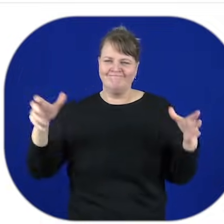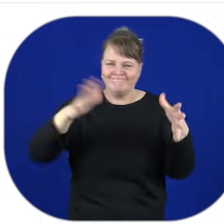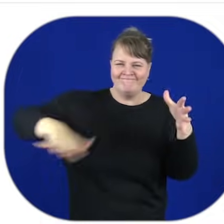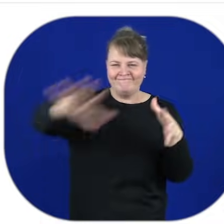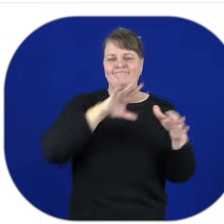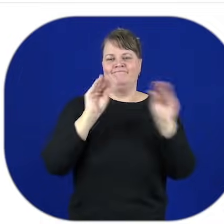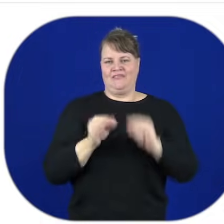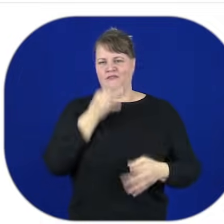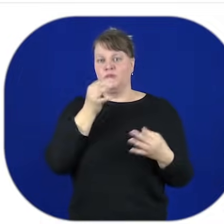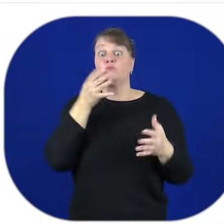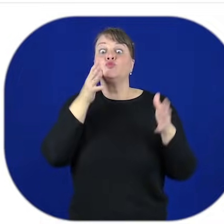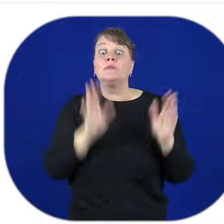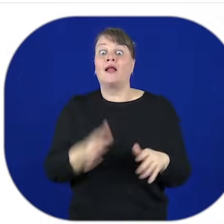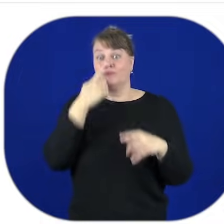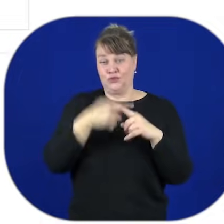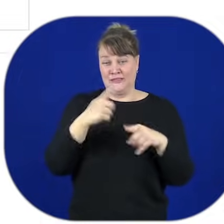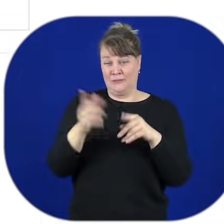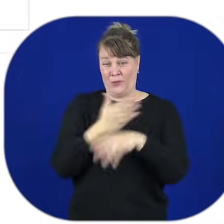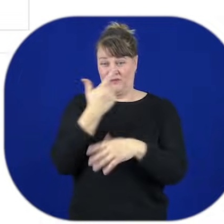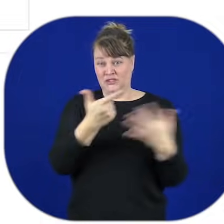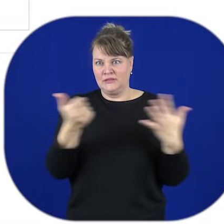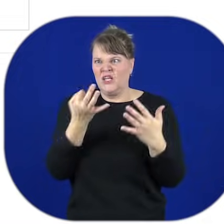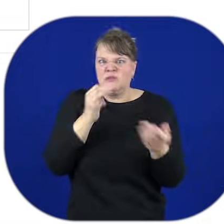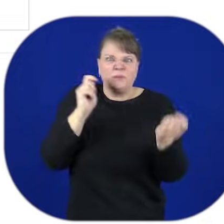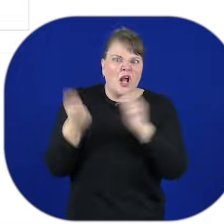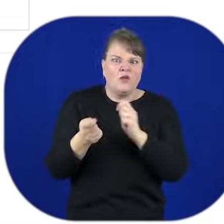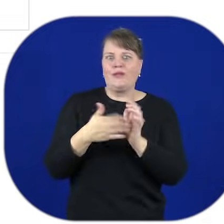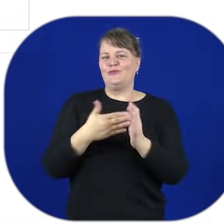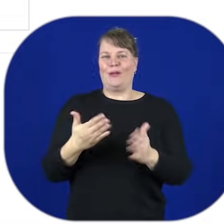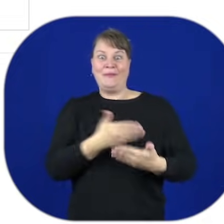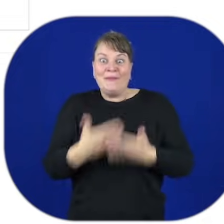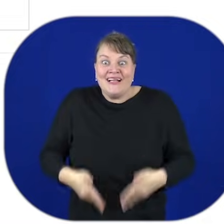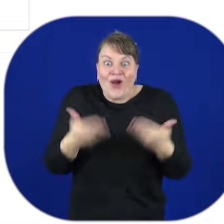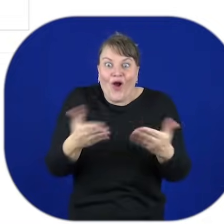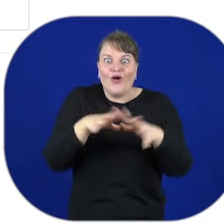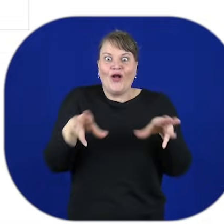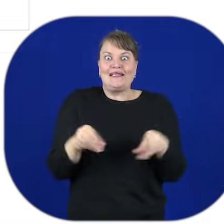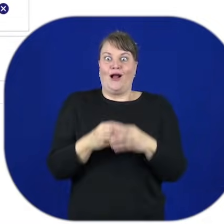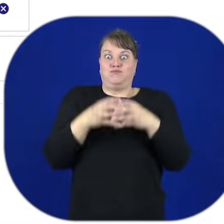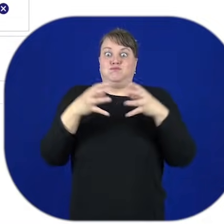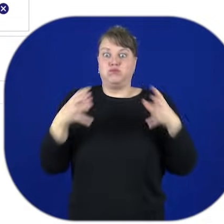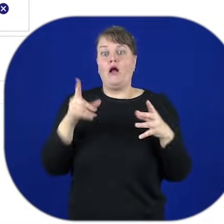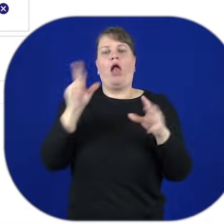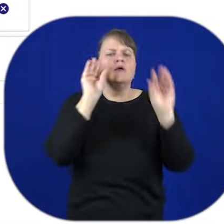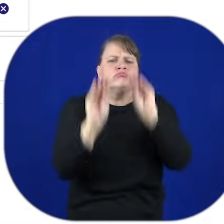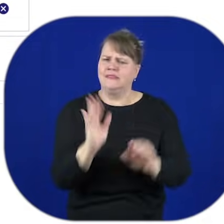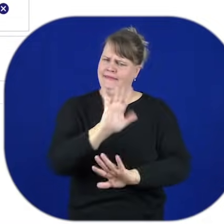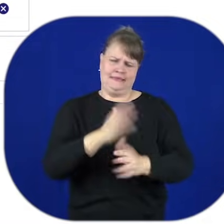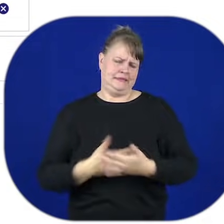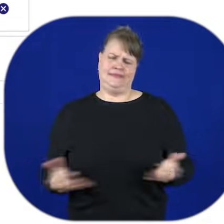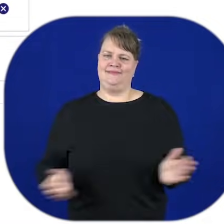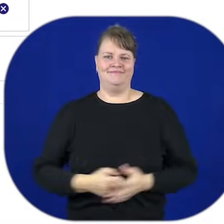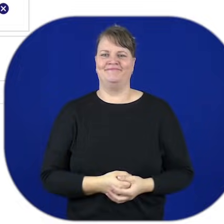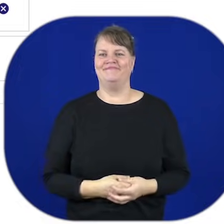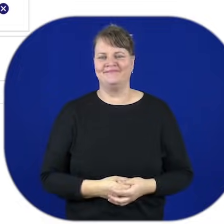Jestliže se po 26. březnu změnil počet osob ve vaší domácnosti, například se vám narodilo miminko, v seznamu ho